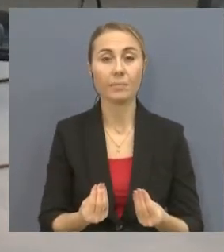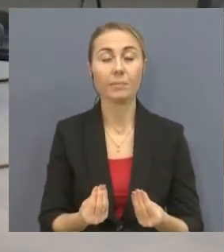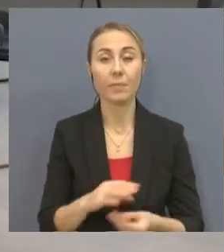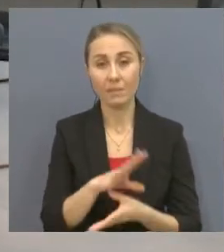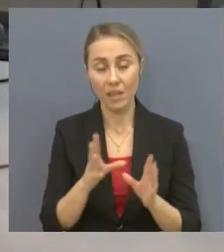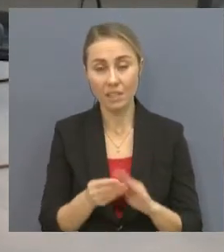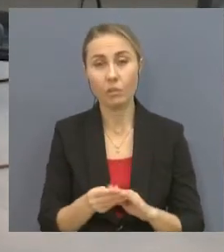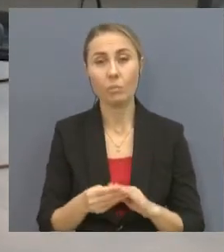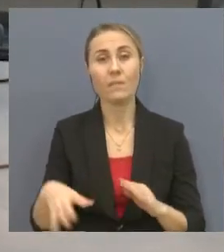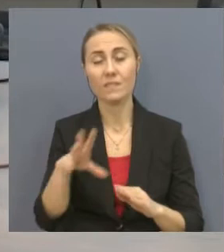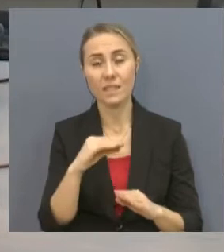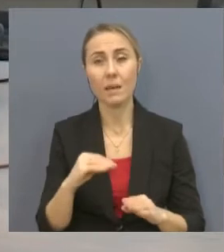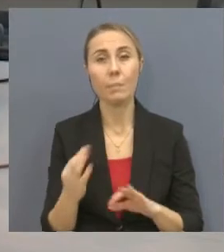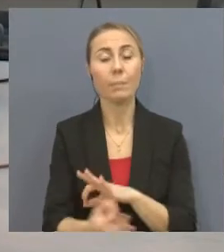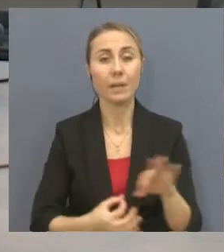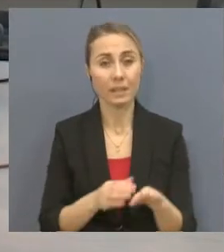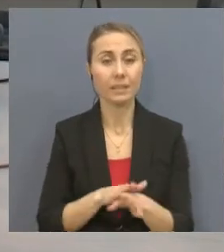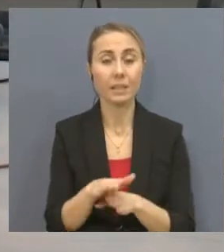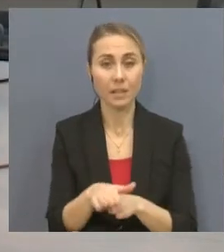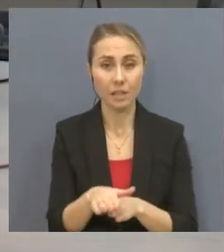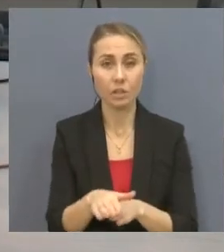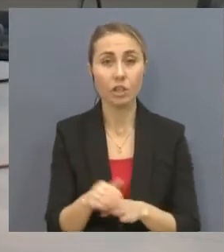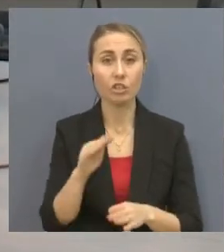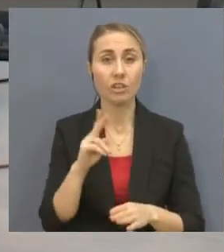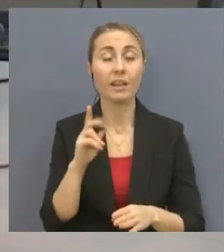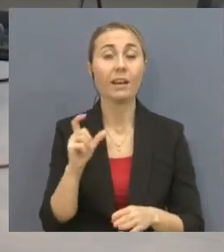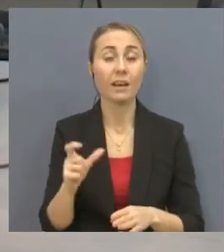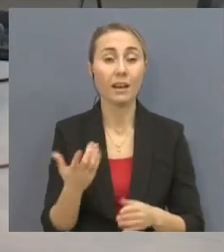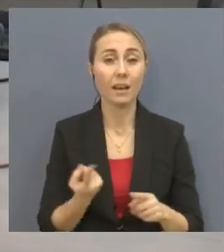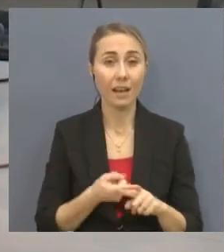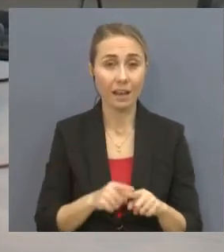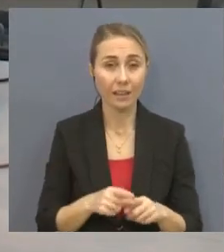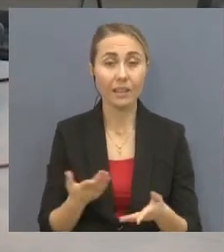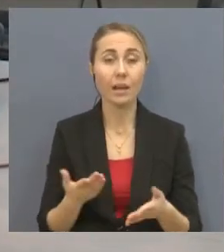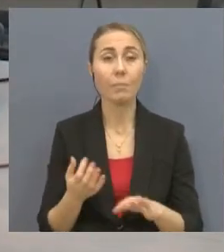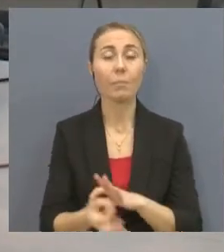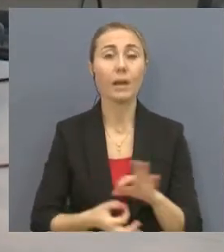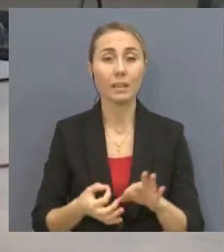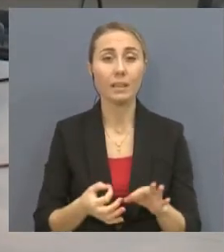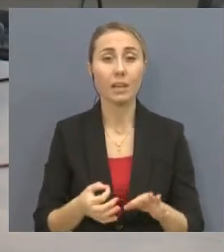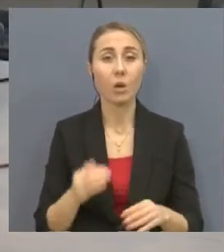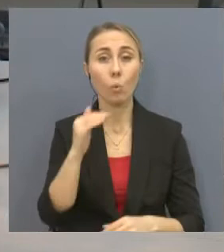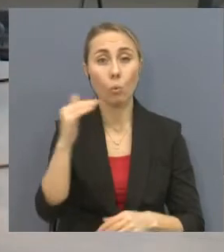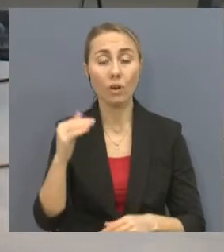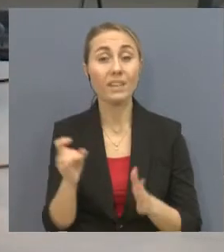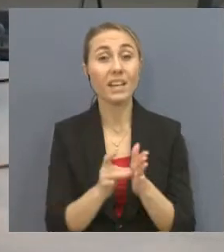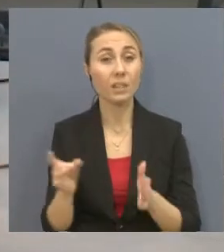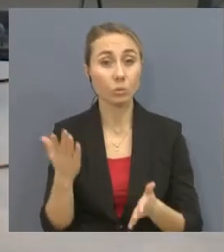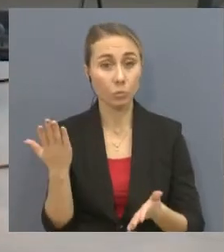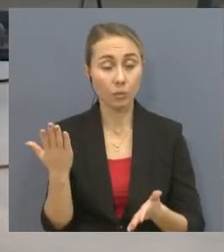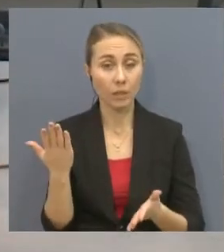все проекты реализованы сфере жкх это проекты на уровне республики